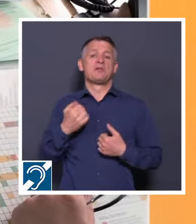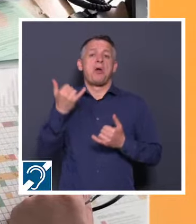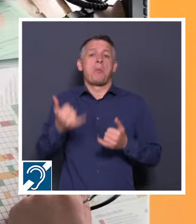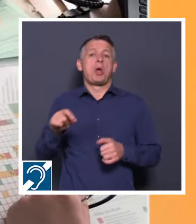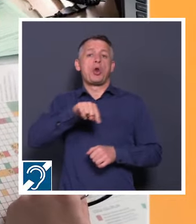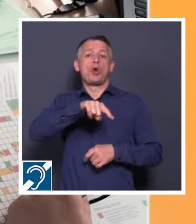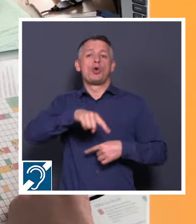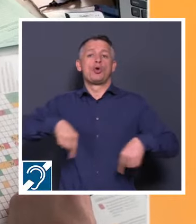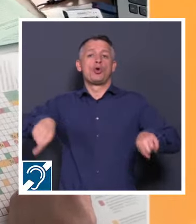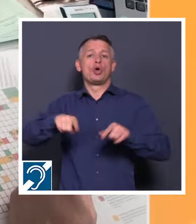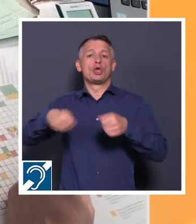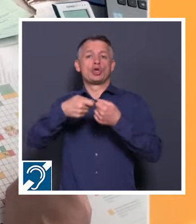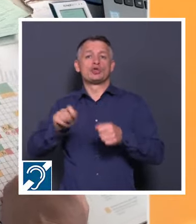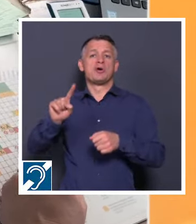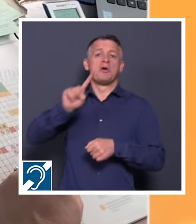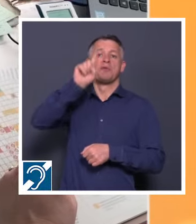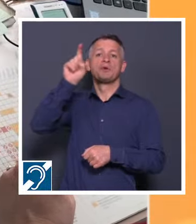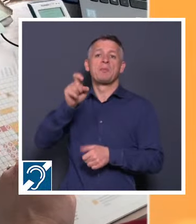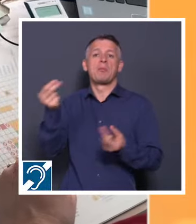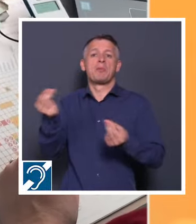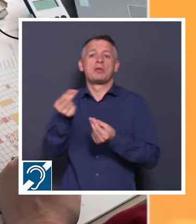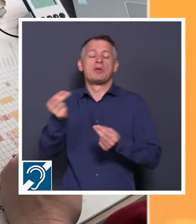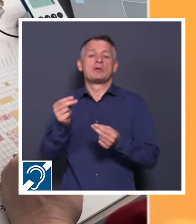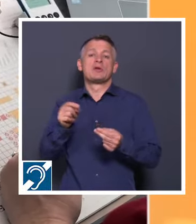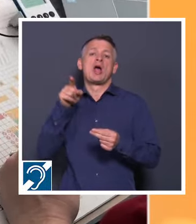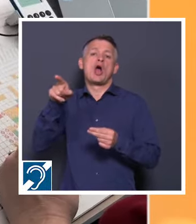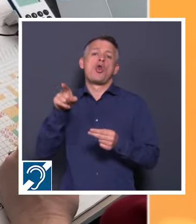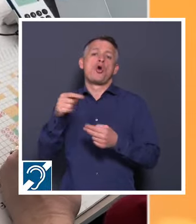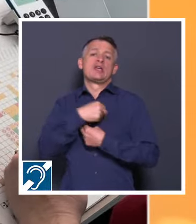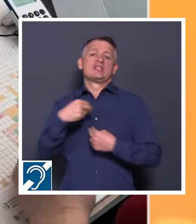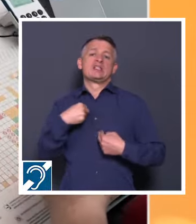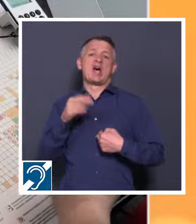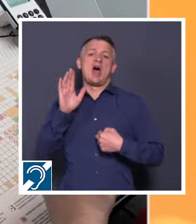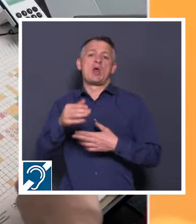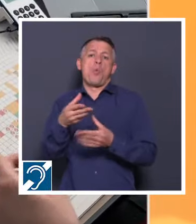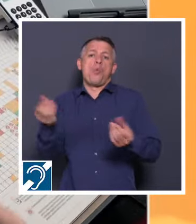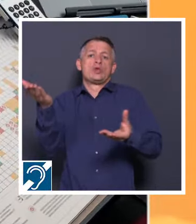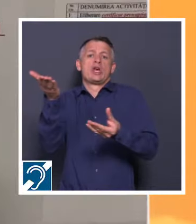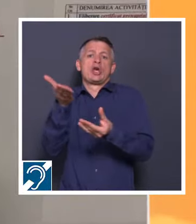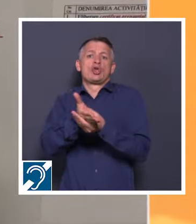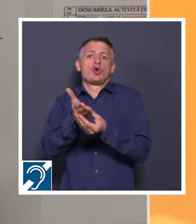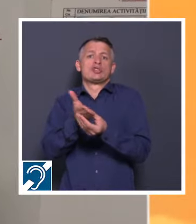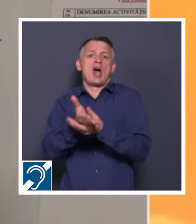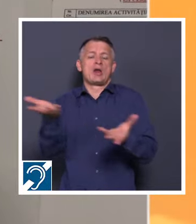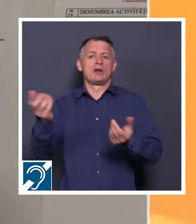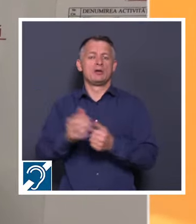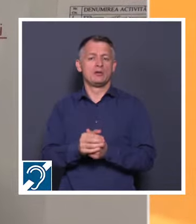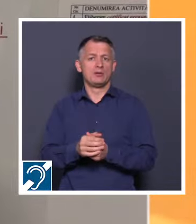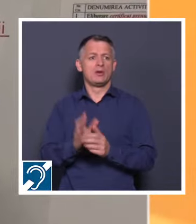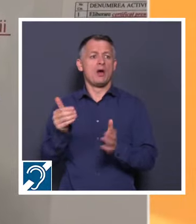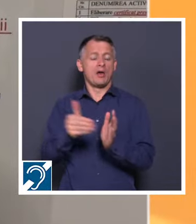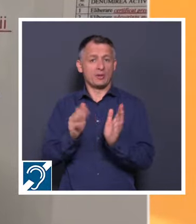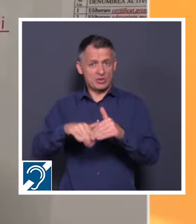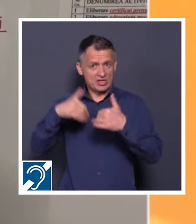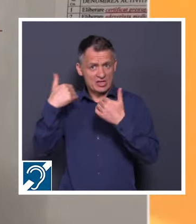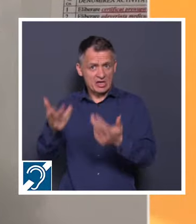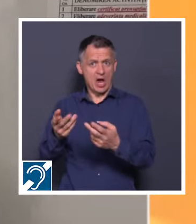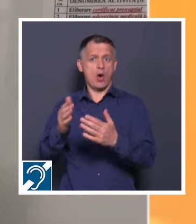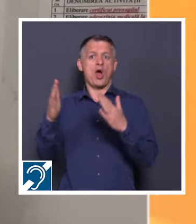aglomerate. În cazul meu a trebuit să dau casa de sănătate în judecată pentru un concediu de îngrijire